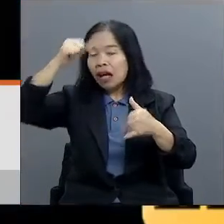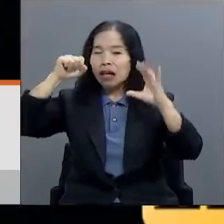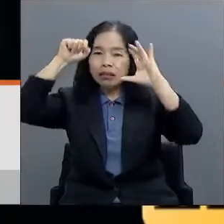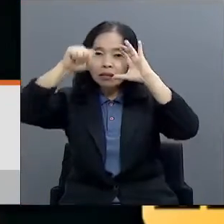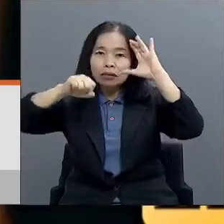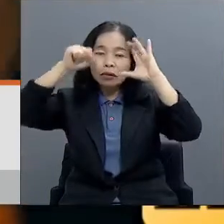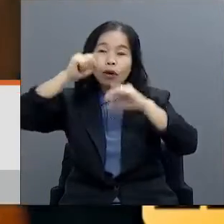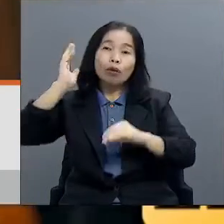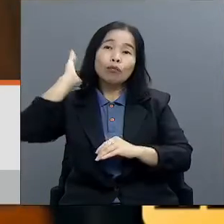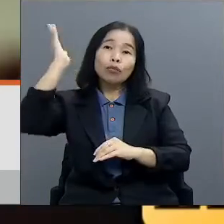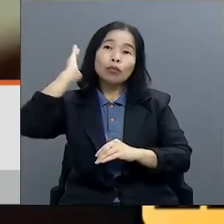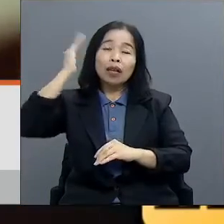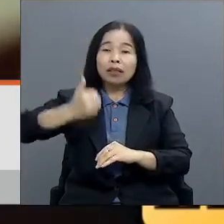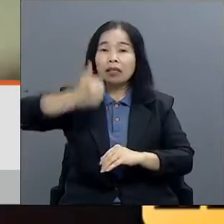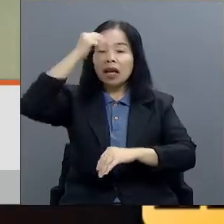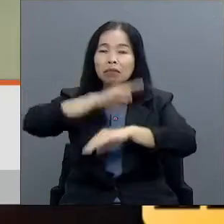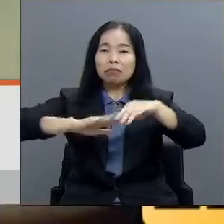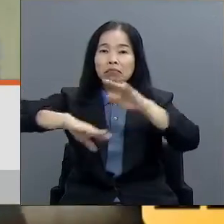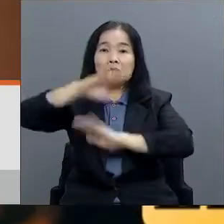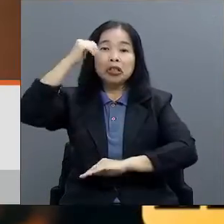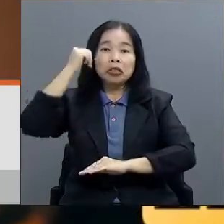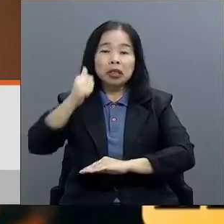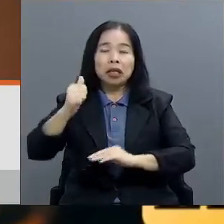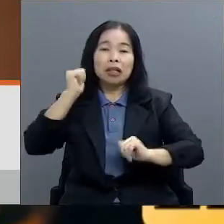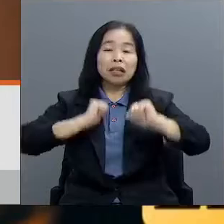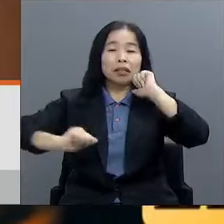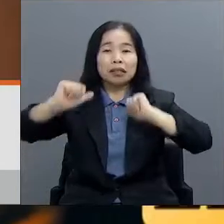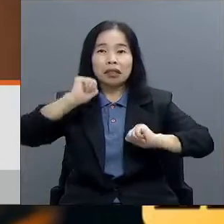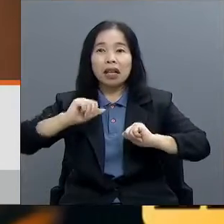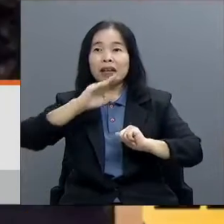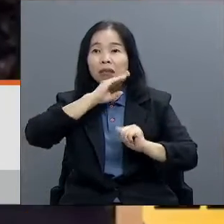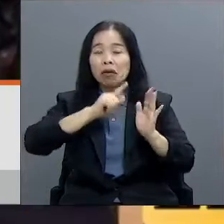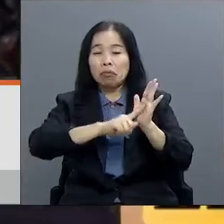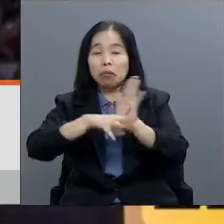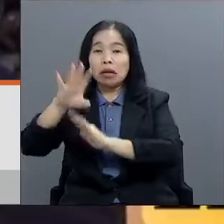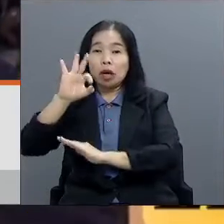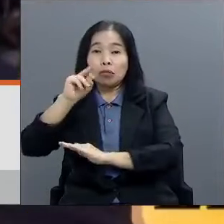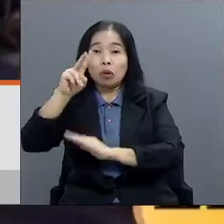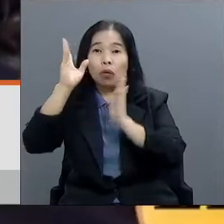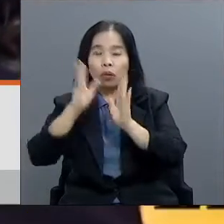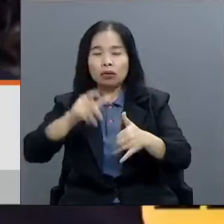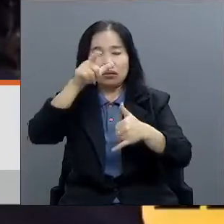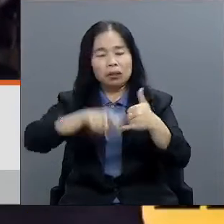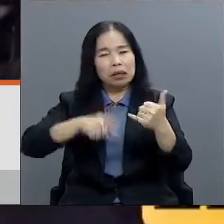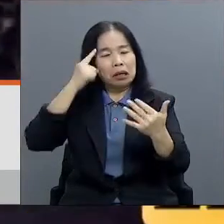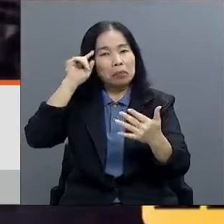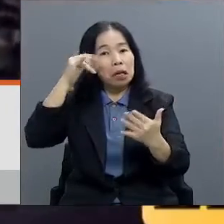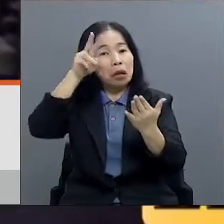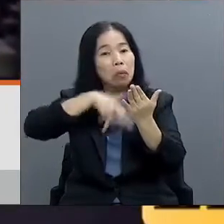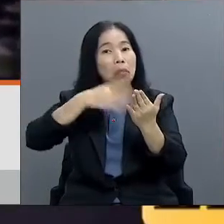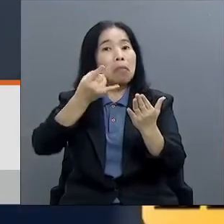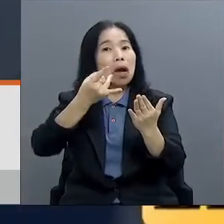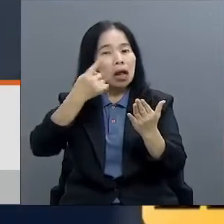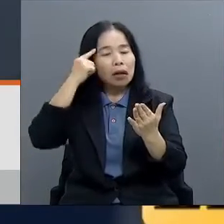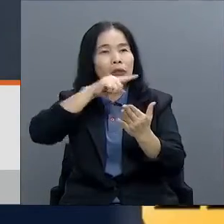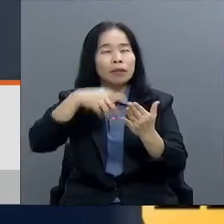ถูกขานชื่อในค่ำคืนการประกาศผลออสการ์ครั้งที่92ขึ้นมาจริงๆเขาจะกล่าวสุนทรพจน์อะไรบ้างที่ทำให้ฮอลลีวูดส